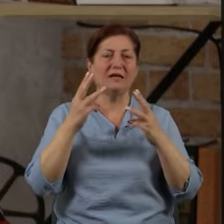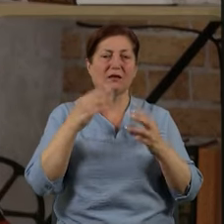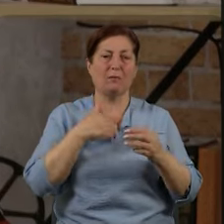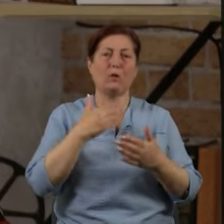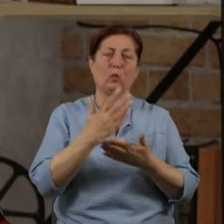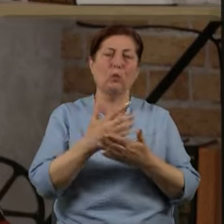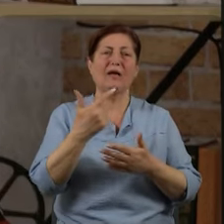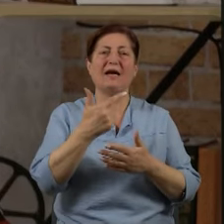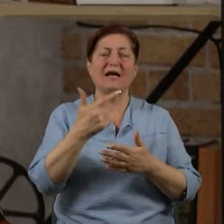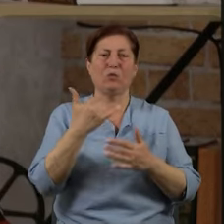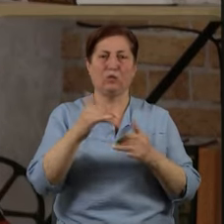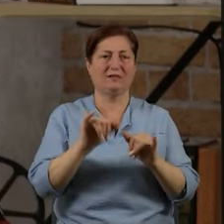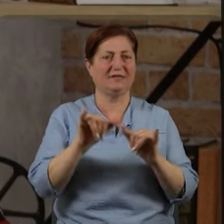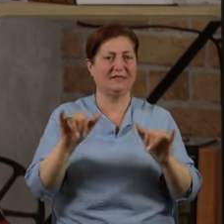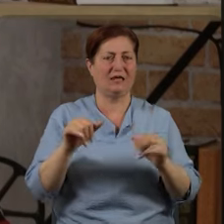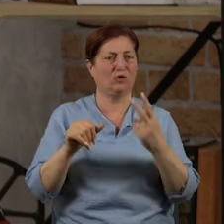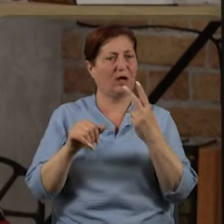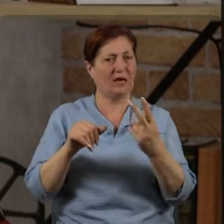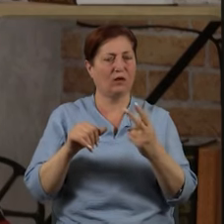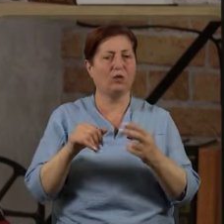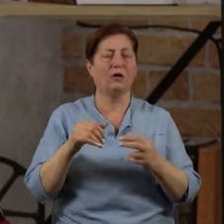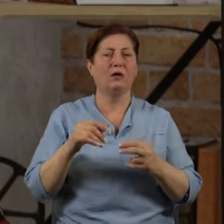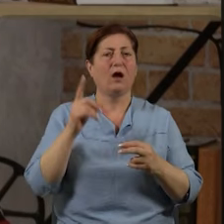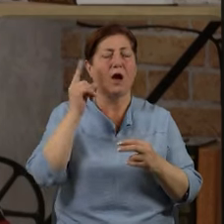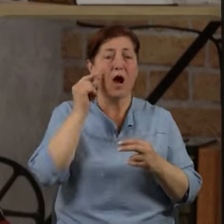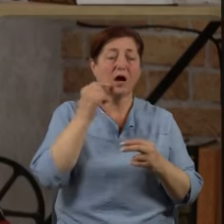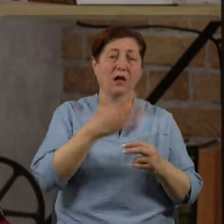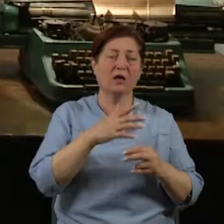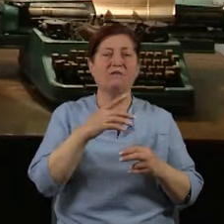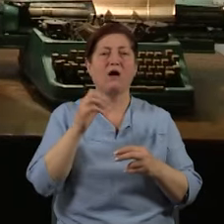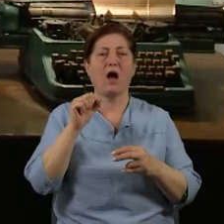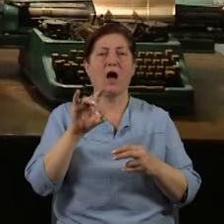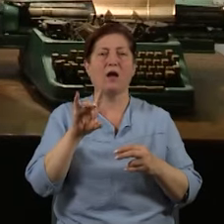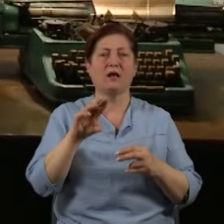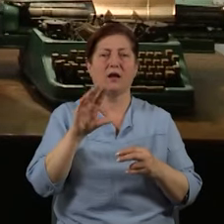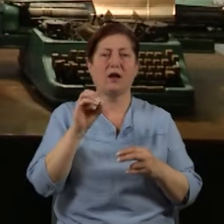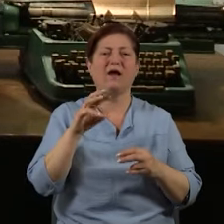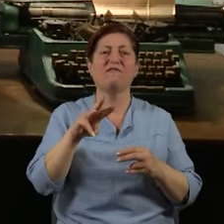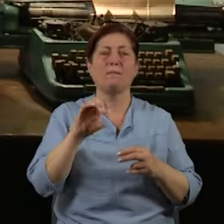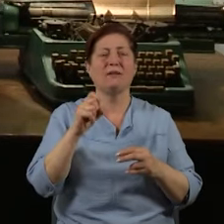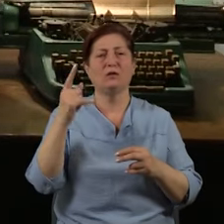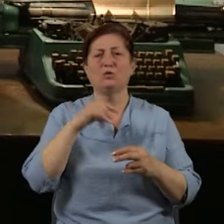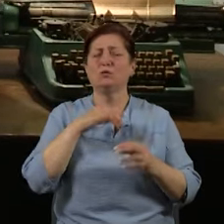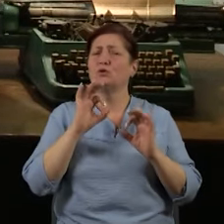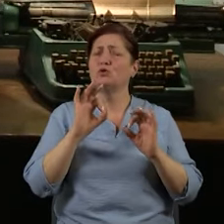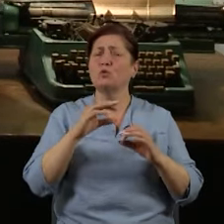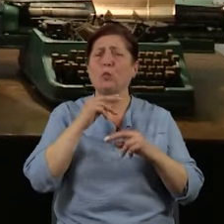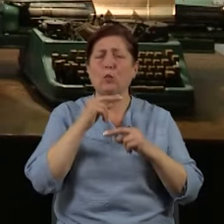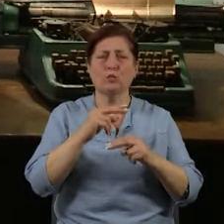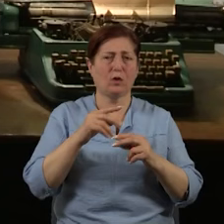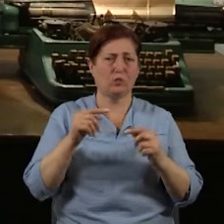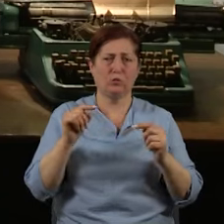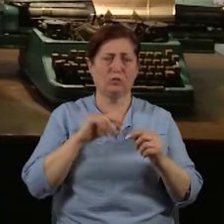գրականության զարգացման երկու հատույթ, արևելահա եւ արևմտահ, հա, եւ չգիտեմ, մի բան ասեմ, գուցե որի վրա ուշադրություն չէ դարձել երբևիցե,